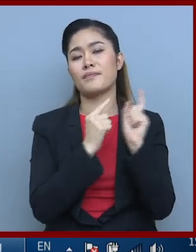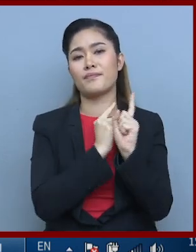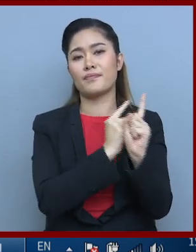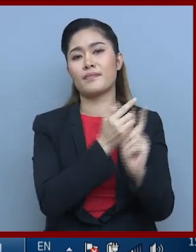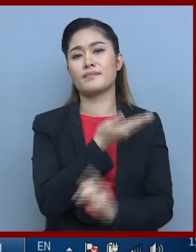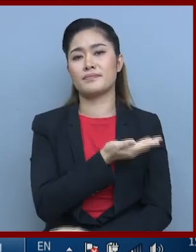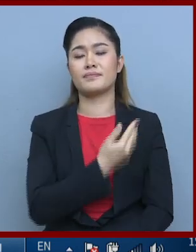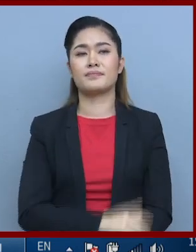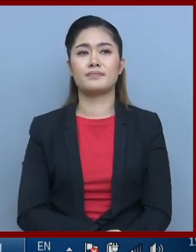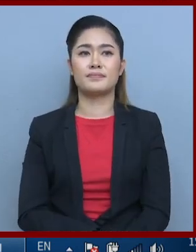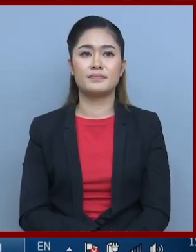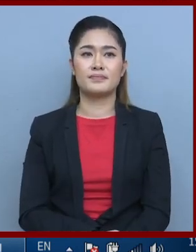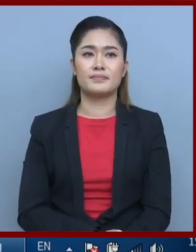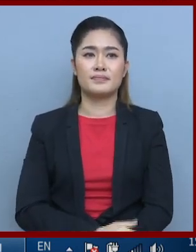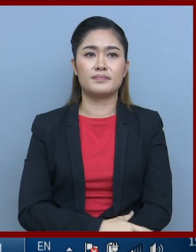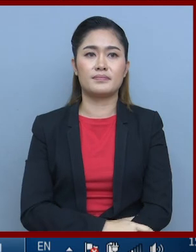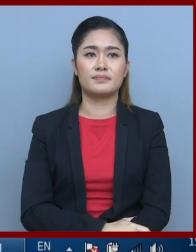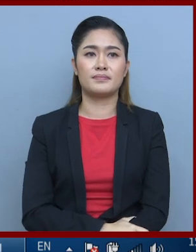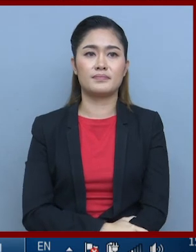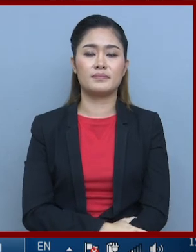as อะไรครับ boolean